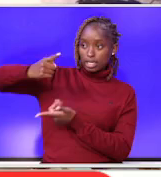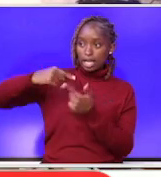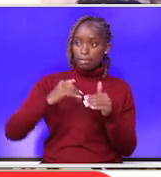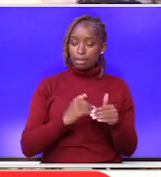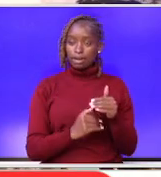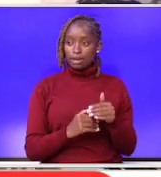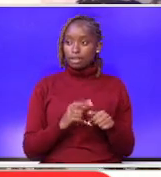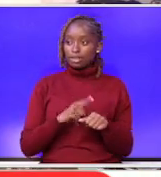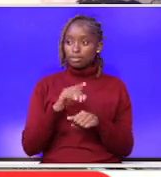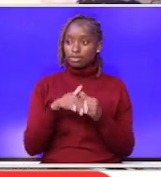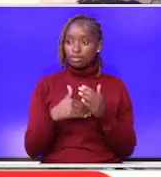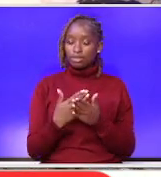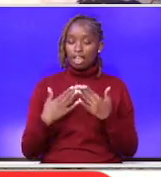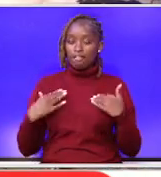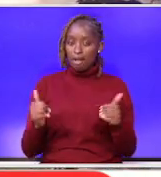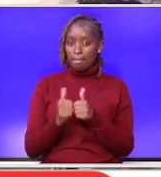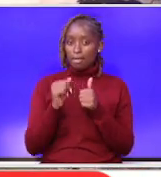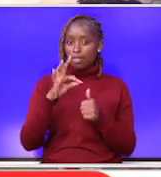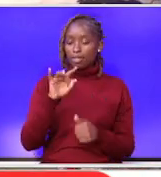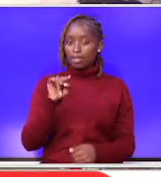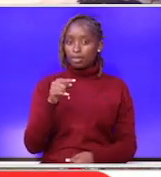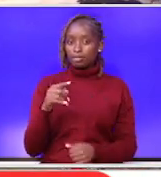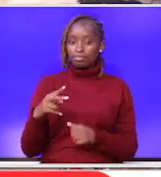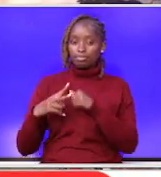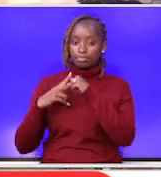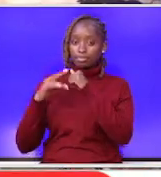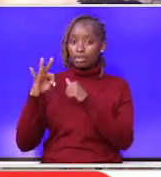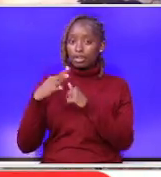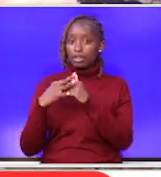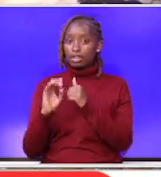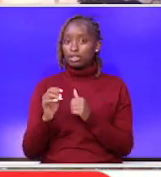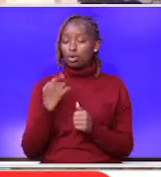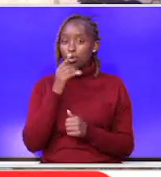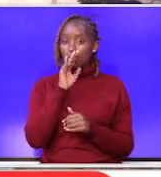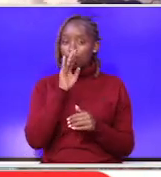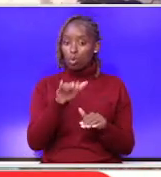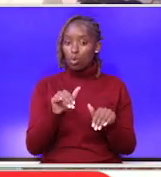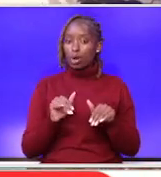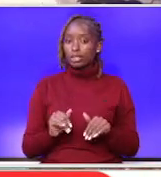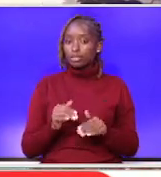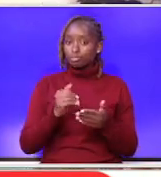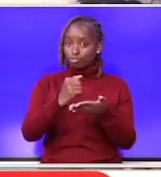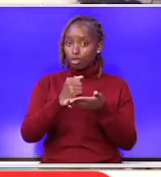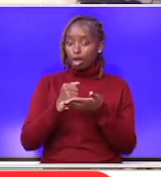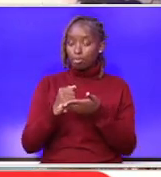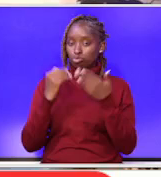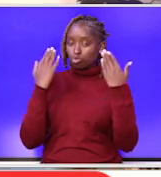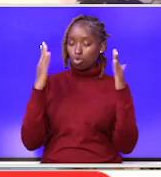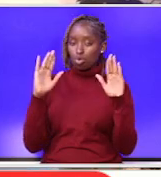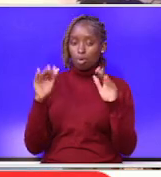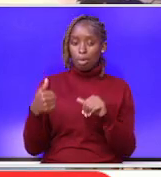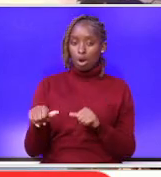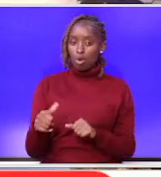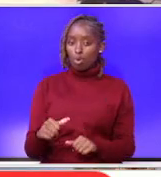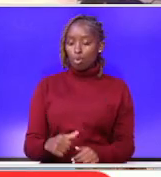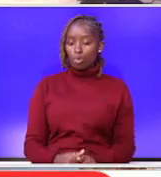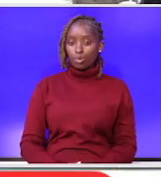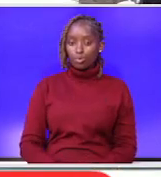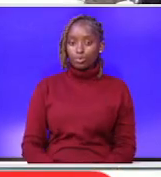madaktari wahitimu takriban 3,760 wanaosubiri kuajiriwa bado haujulikani. Anodida na ripoti